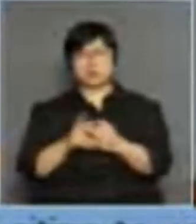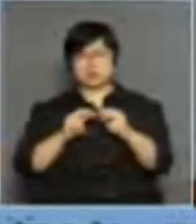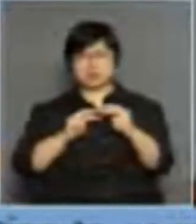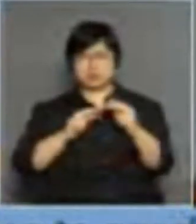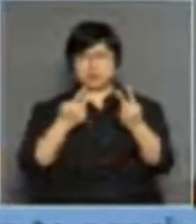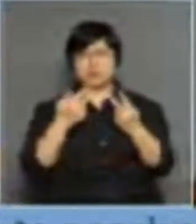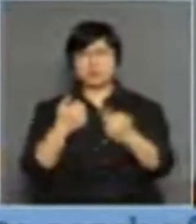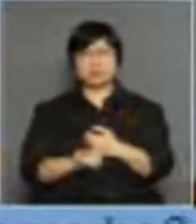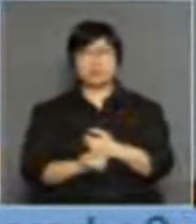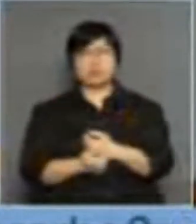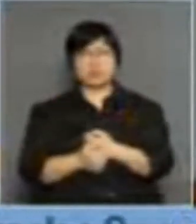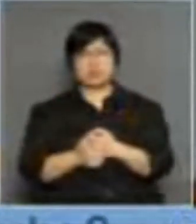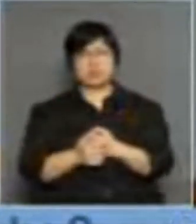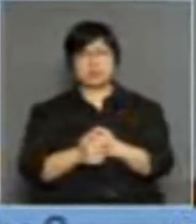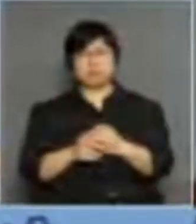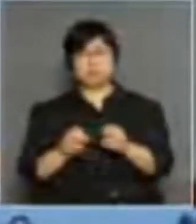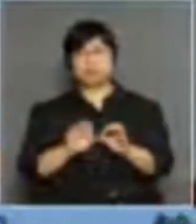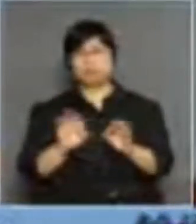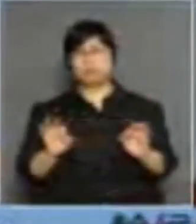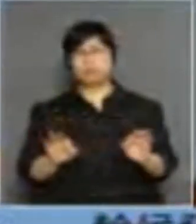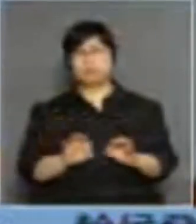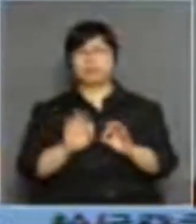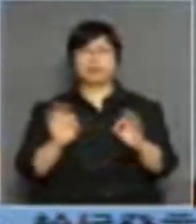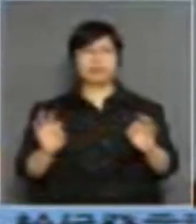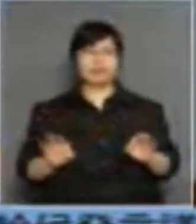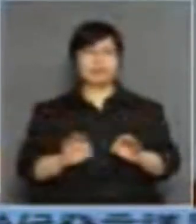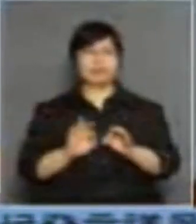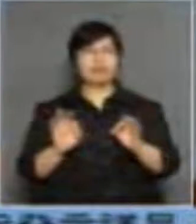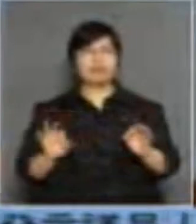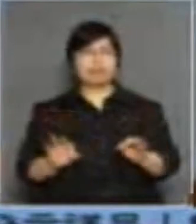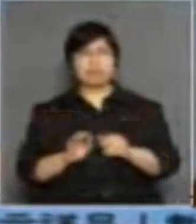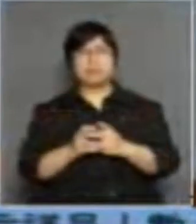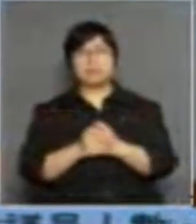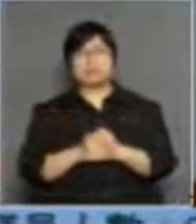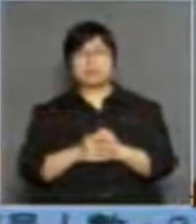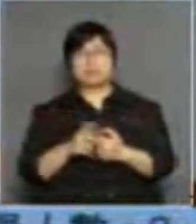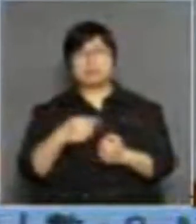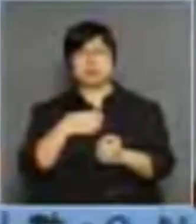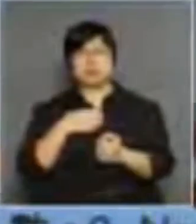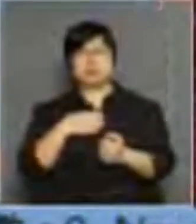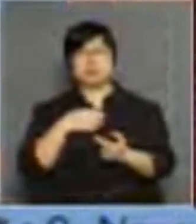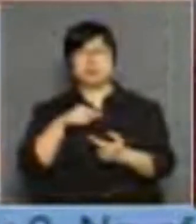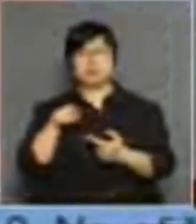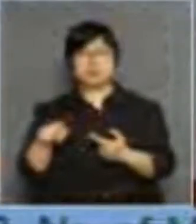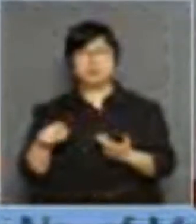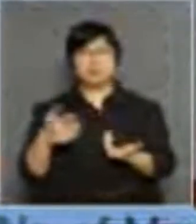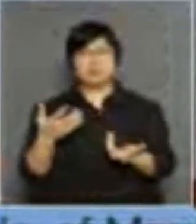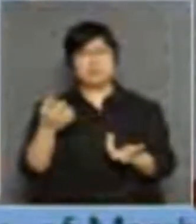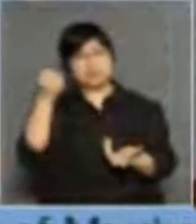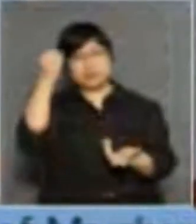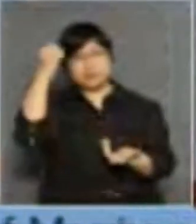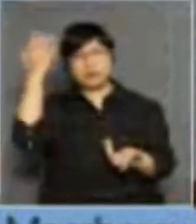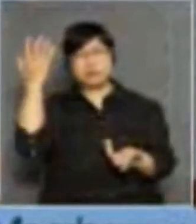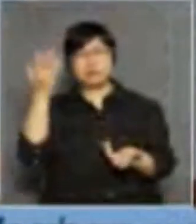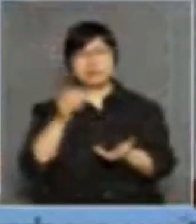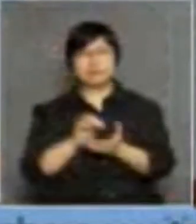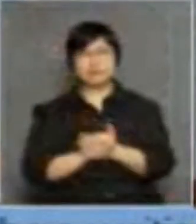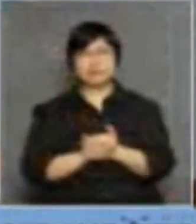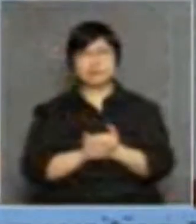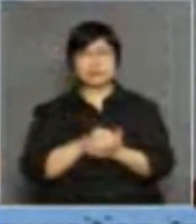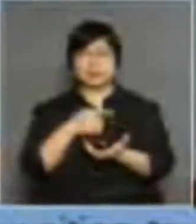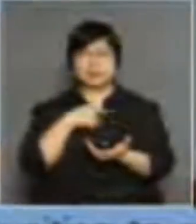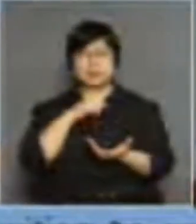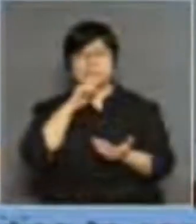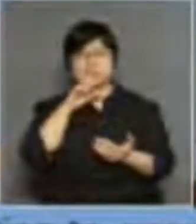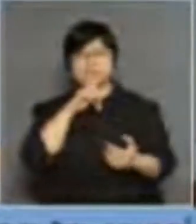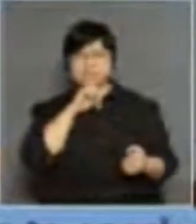啊，哥，沒有的。所以我覺得在這點上面，我也沒有辦法不提出扣他們